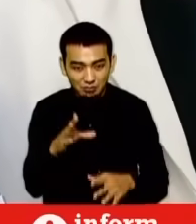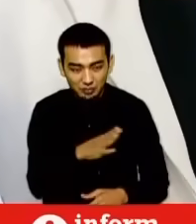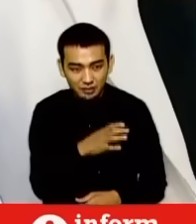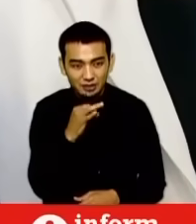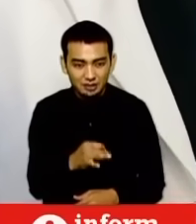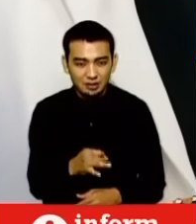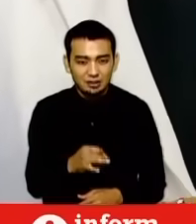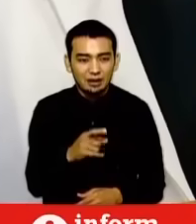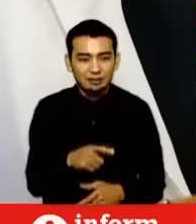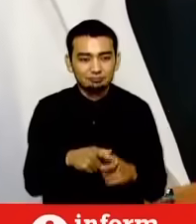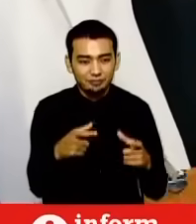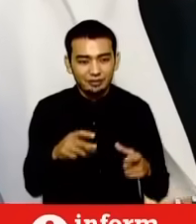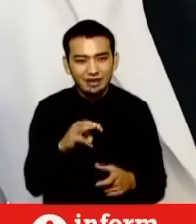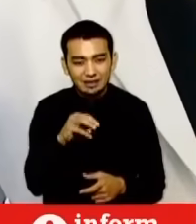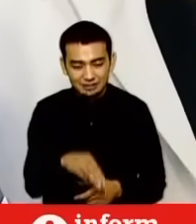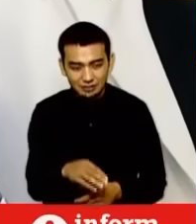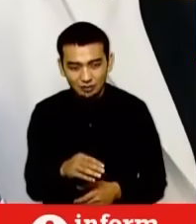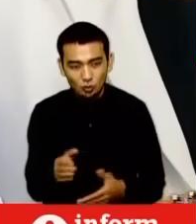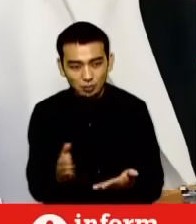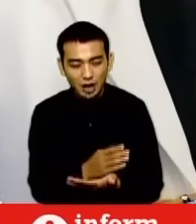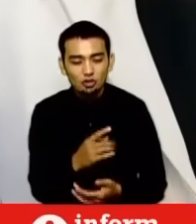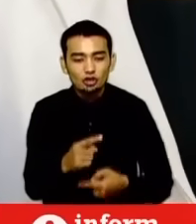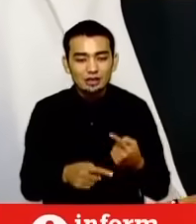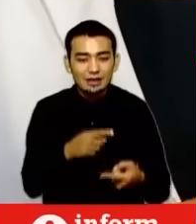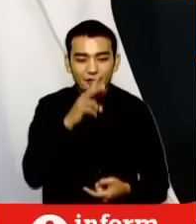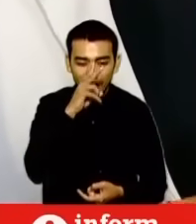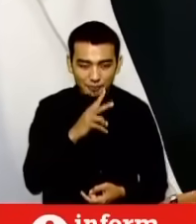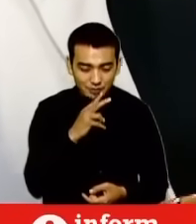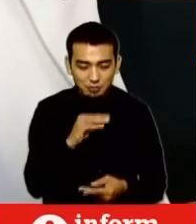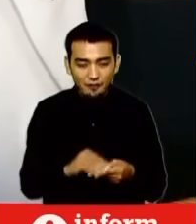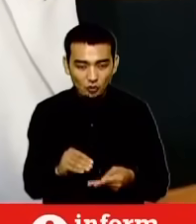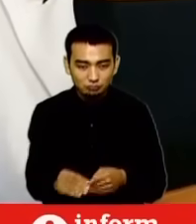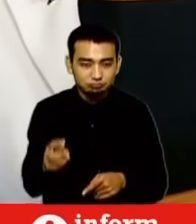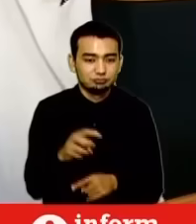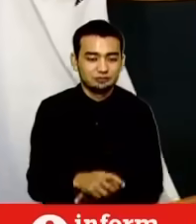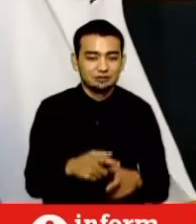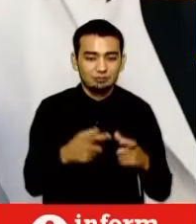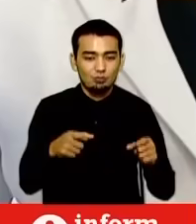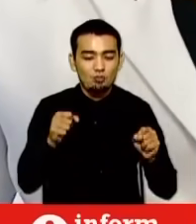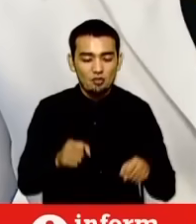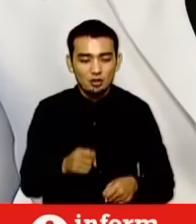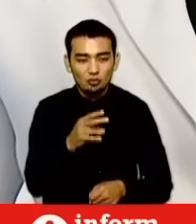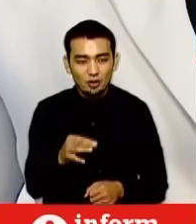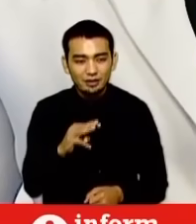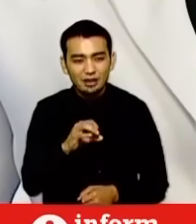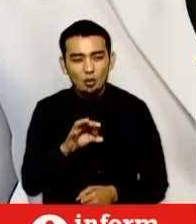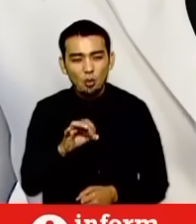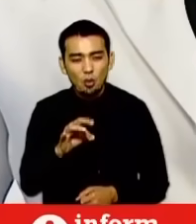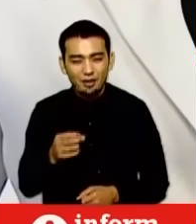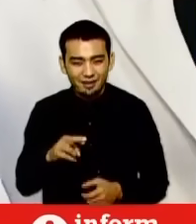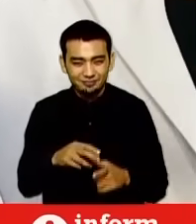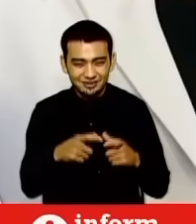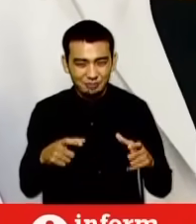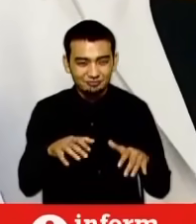күші жойылады. Сосын тек екі айдан соң ғана қайта келуге рұқсат. Сондай-ақ жаңа талаптарға сәйкес теориялық емтихан өтетін